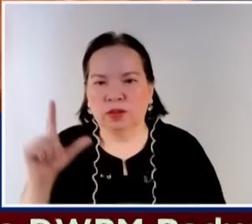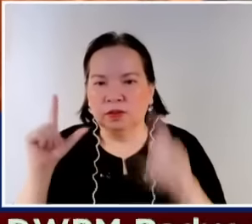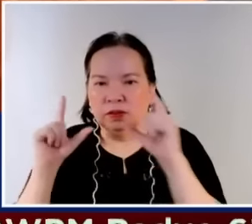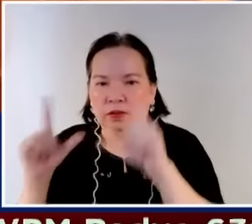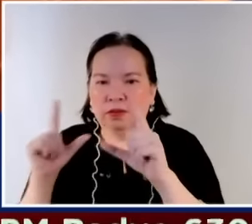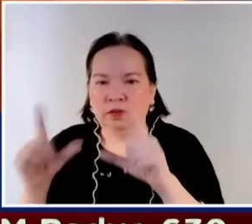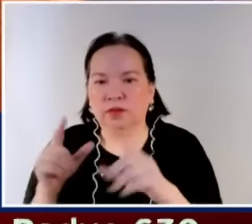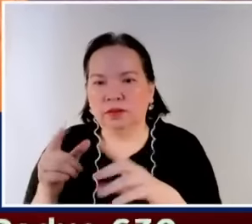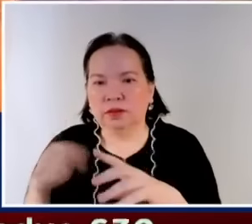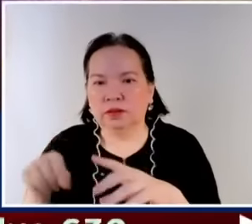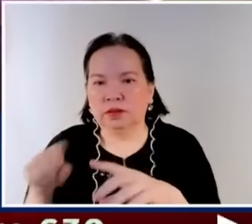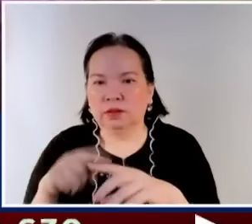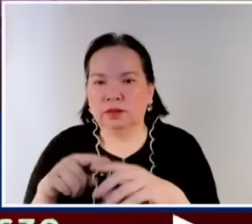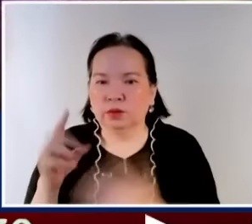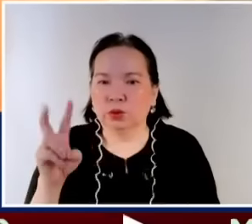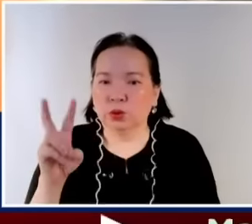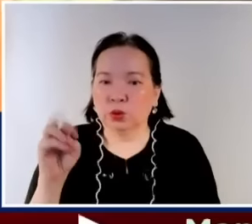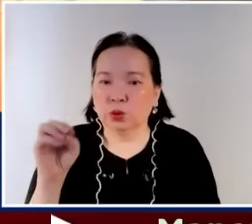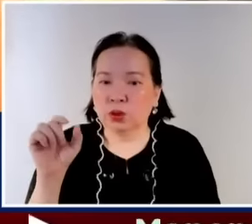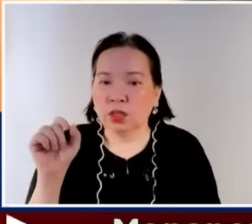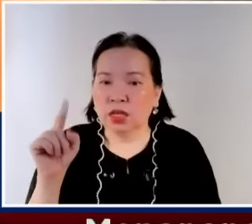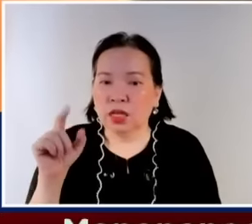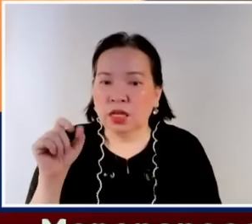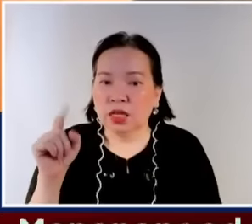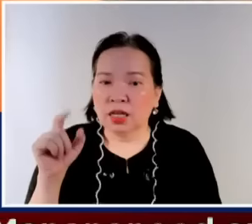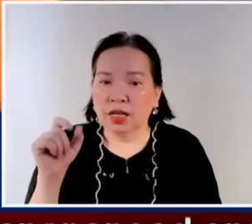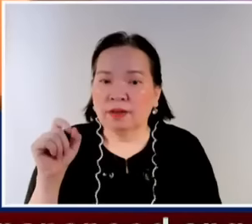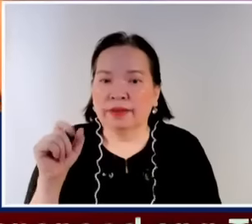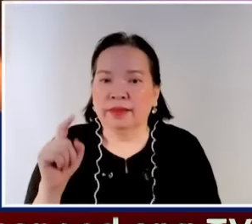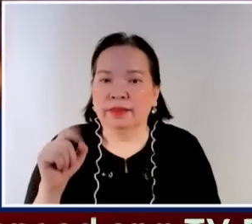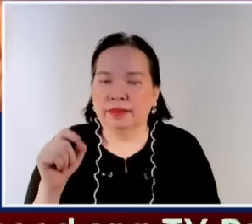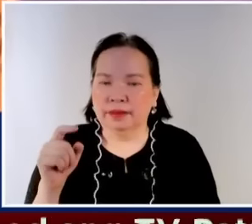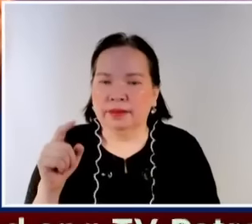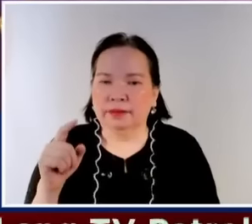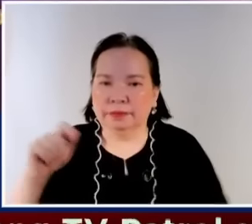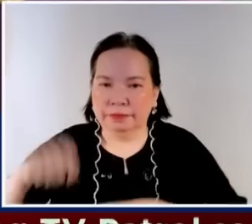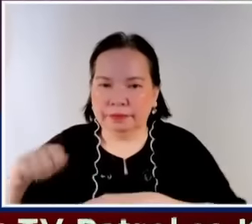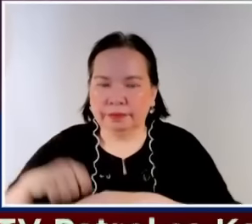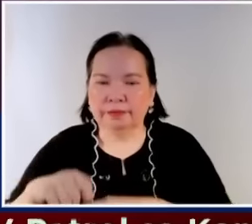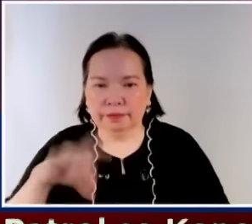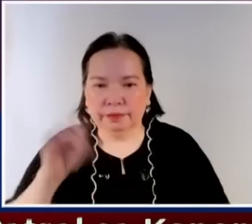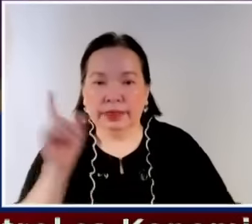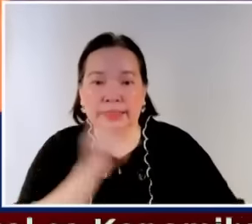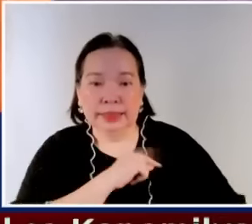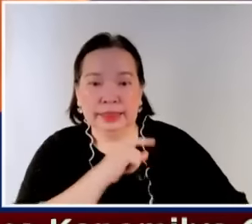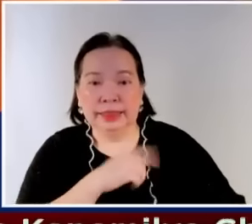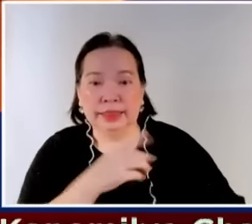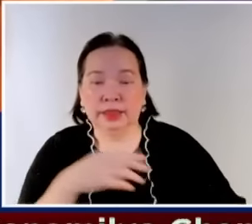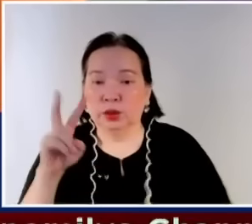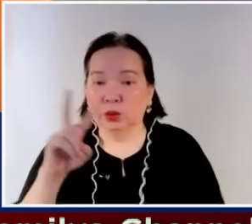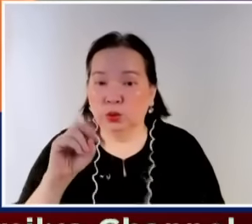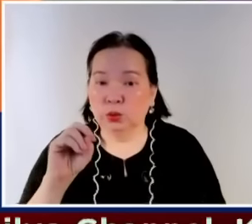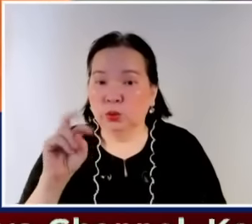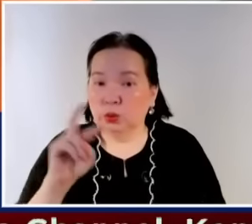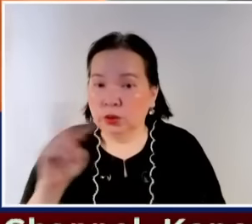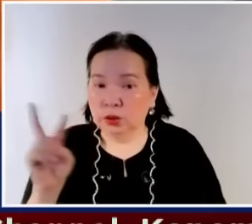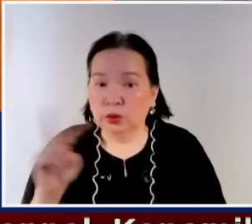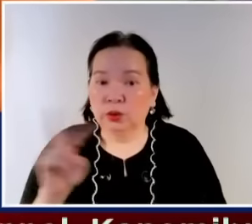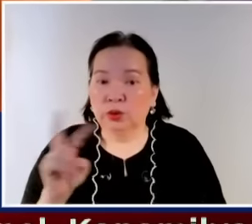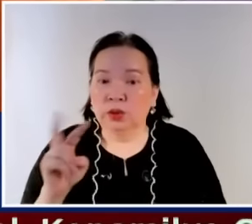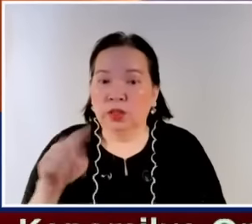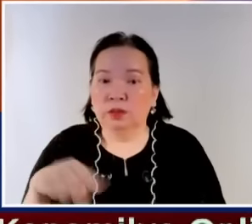kanyang 2011 plea bargaining agreement. Nahatulang guilty si Garcia noong 2022 kaugnay ng